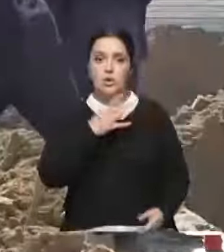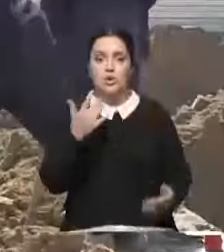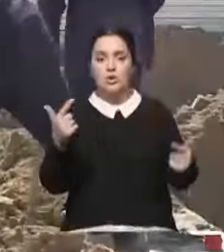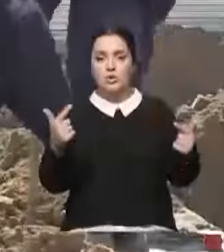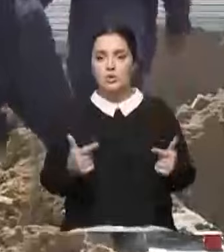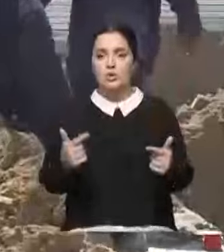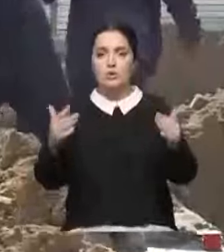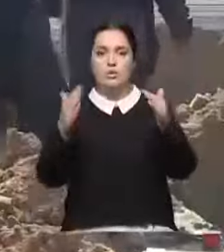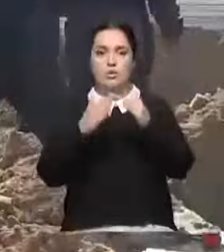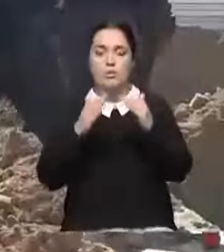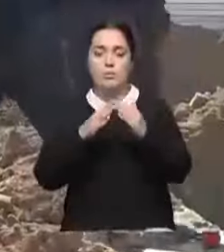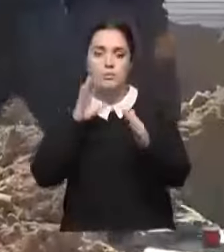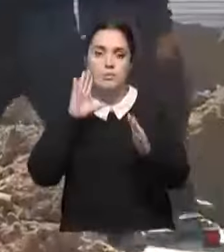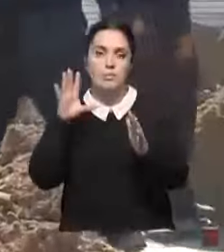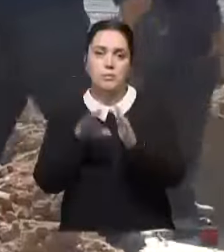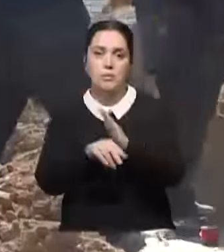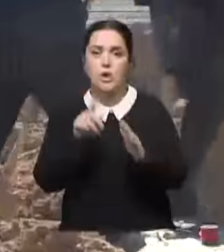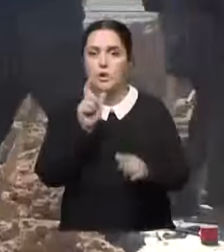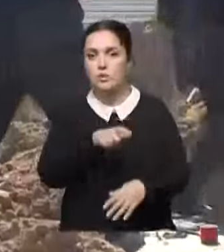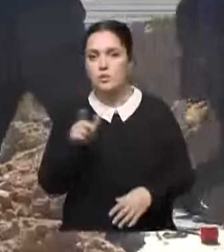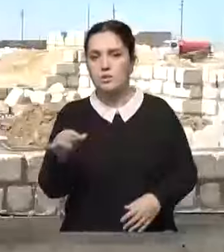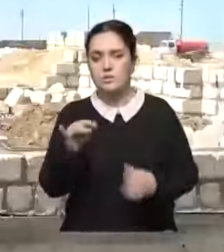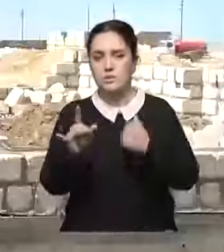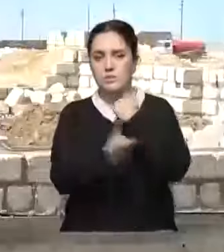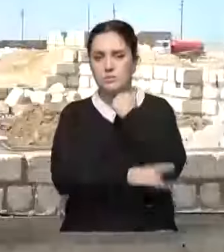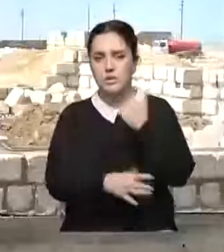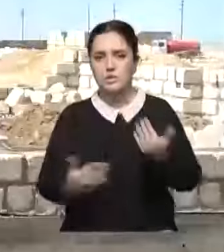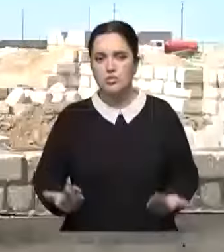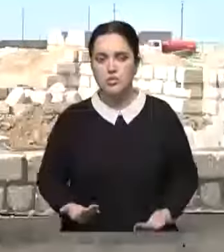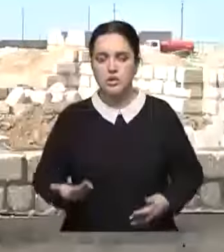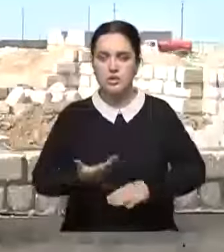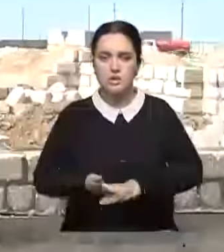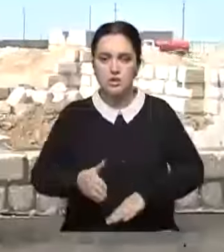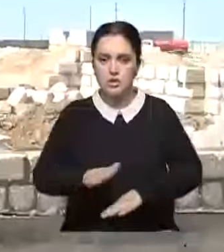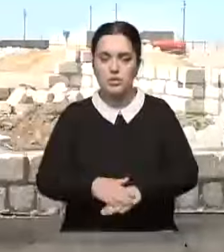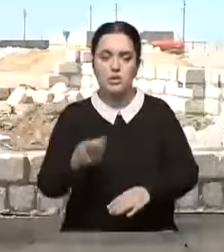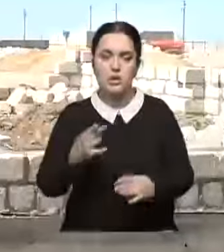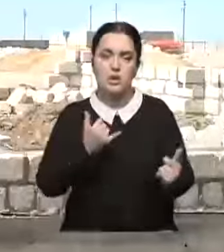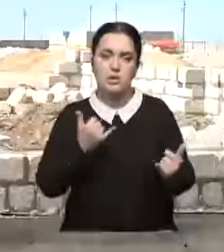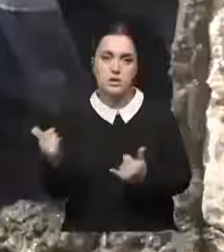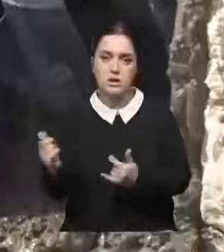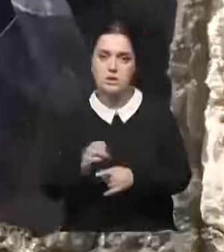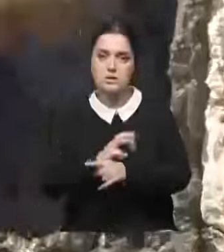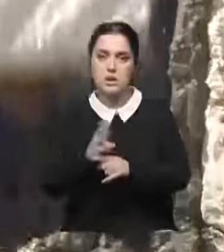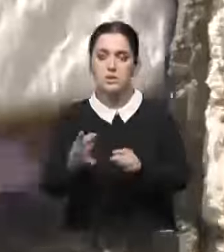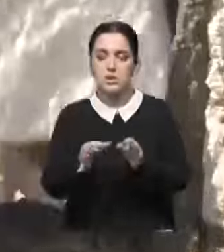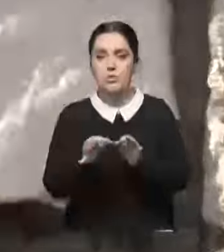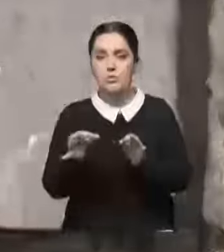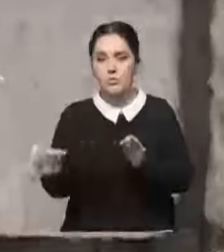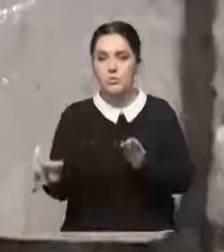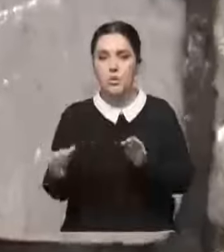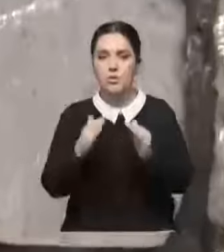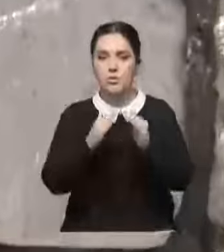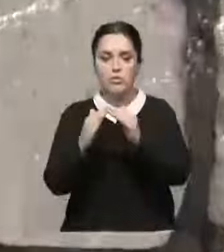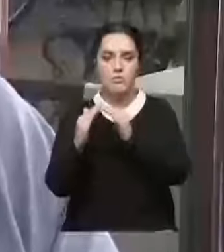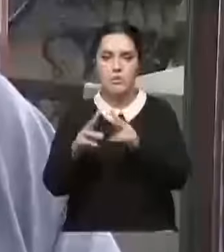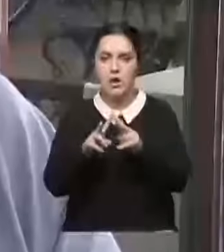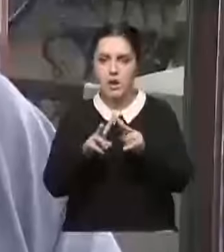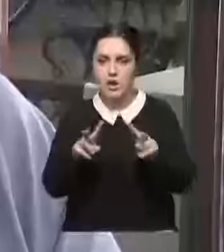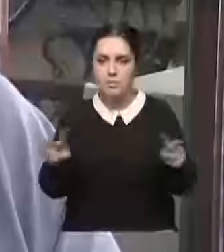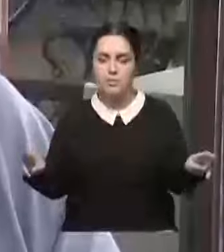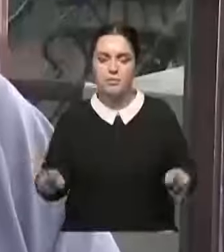готовые жилища. В основном это люди из социально уязвимой группы. Для них как раз и создают новый микрорайон с типовыми строениями.